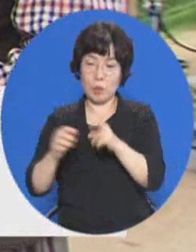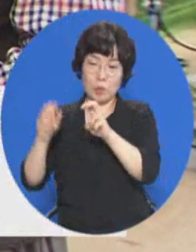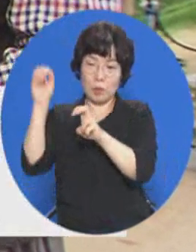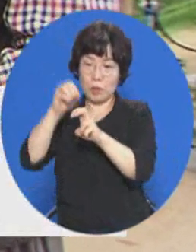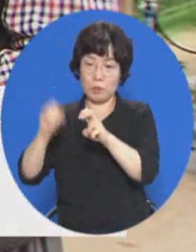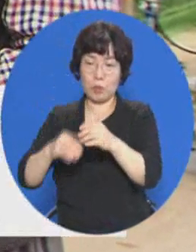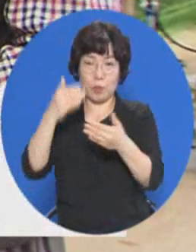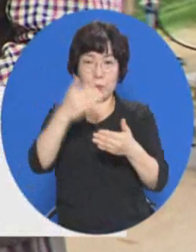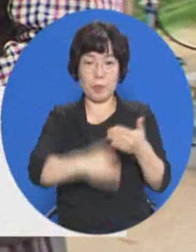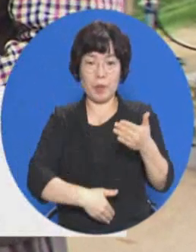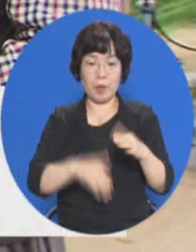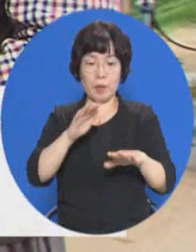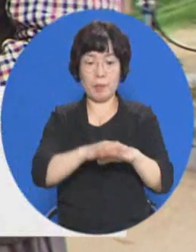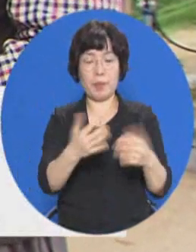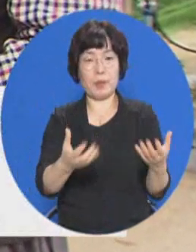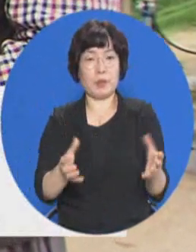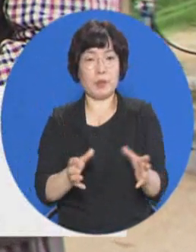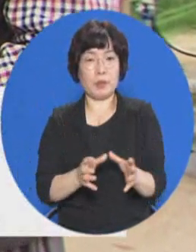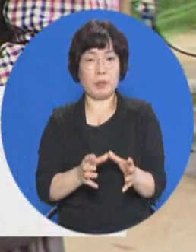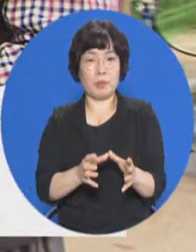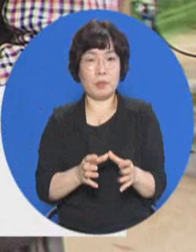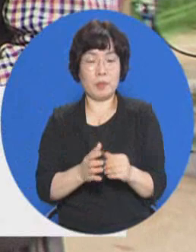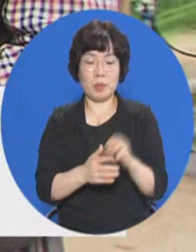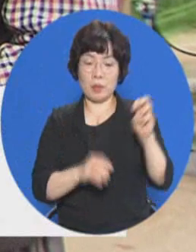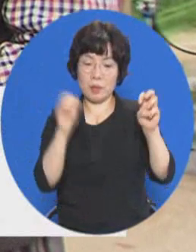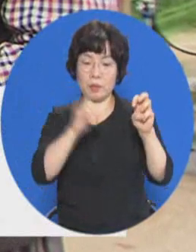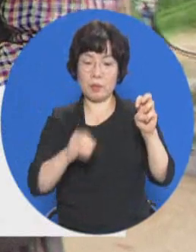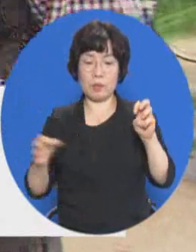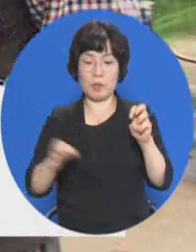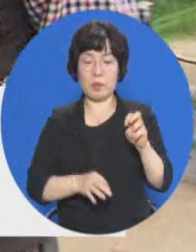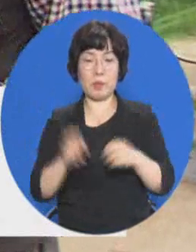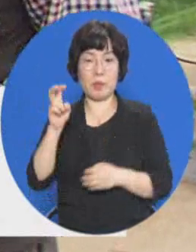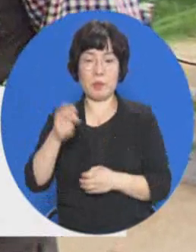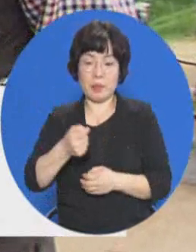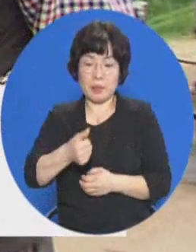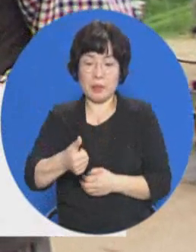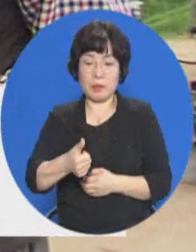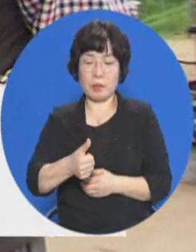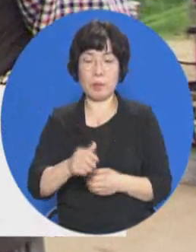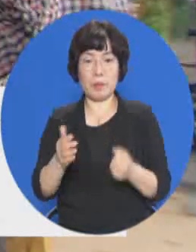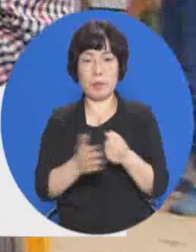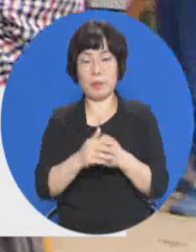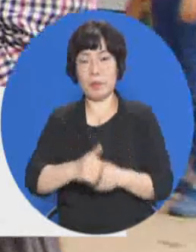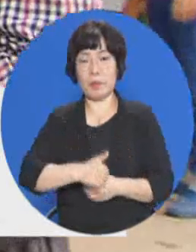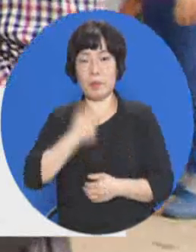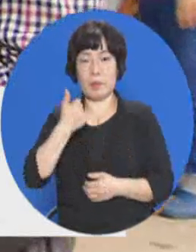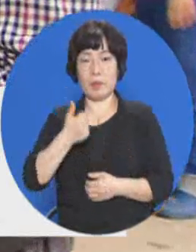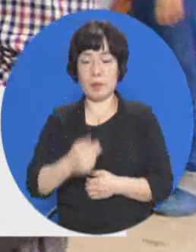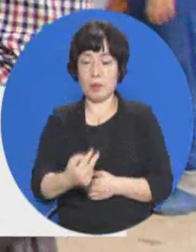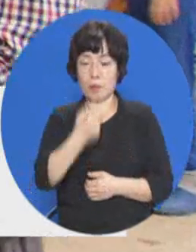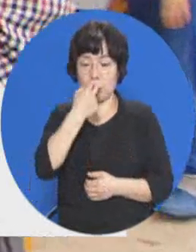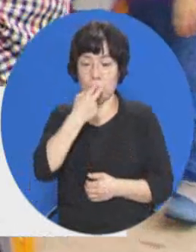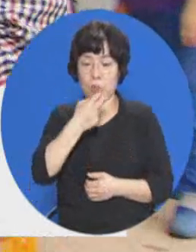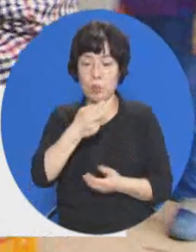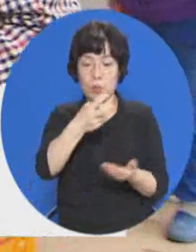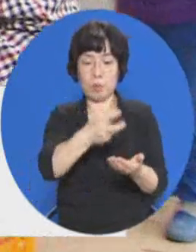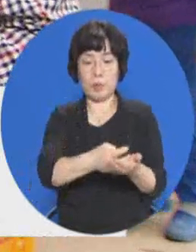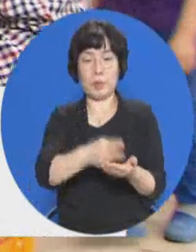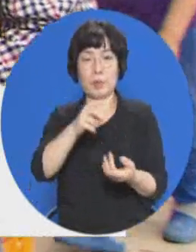까니까 농가 거의 30%밖에 못 받아요. 이게 농가들이 화가 나는 거죠. 보험